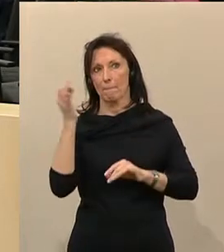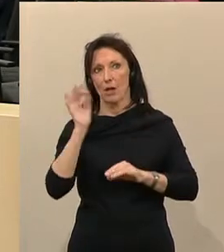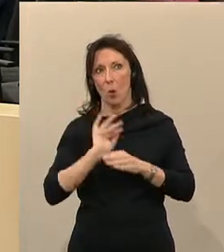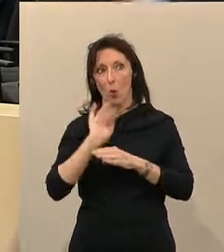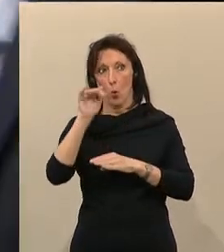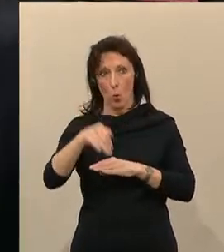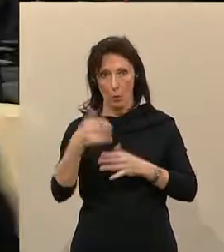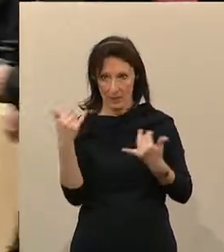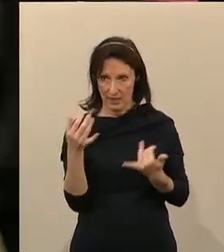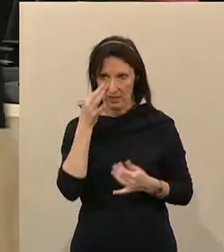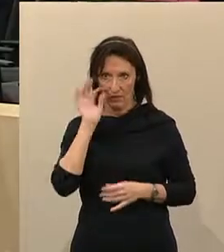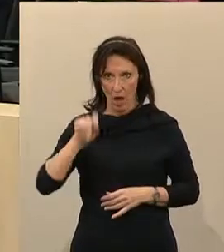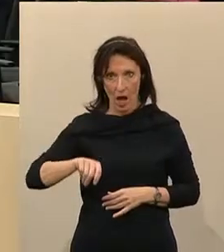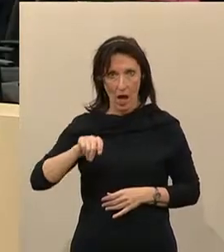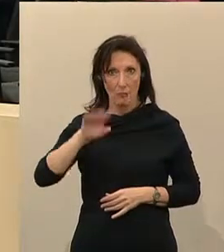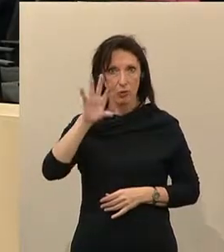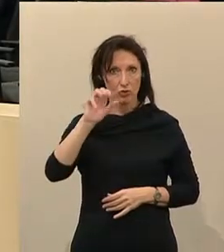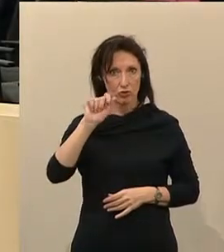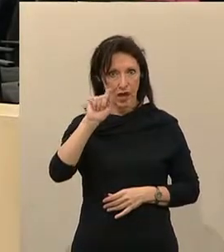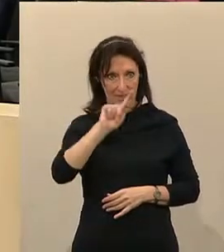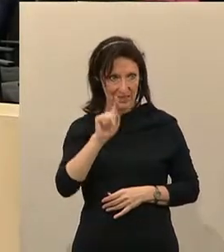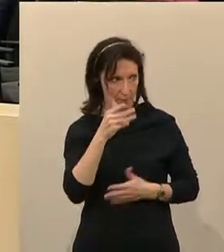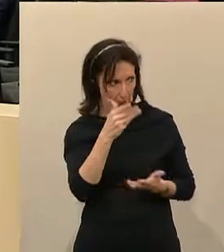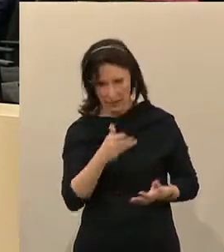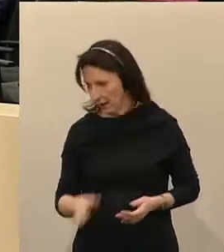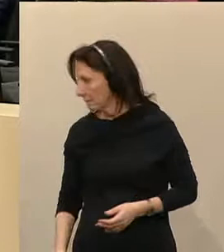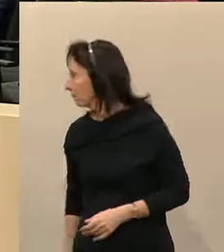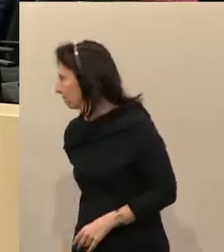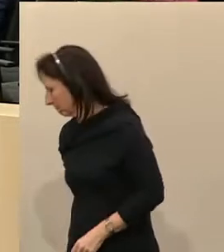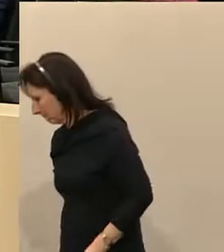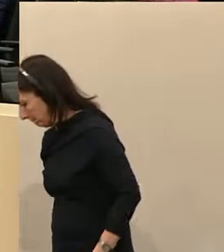Ich ersuche nun Frau Abgeordnete Schad, Sie um Ihre Wortmeldung.